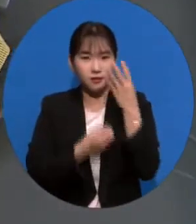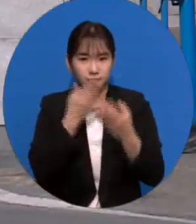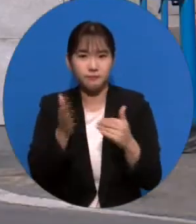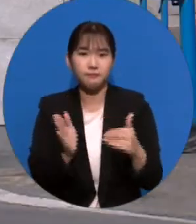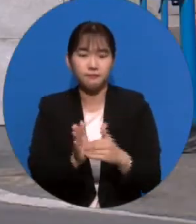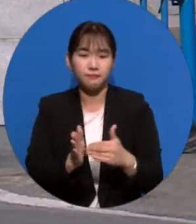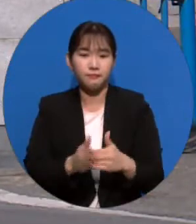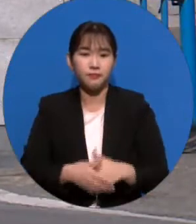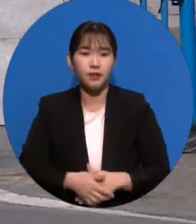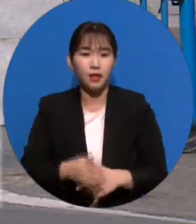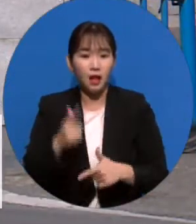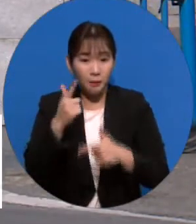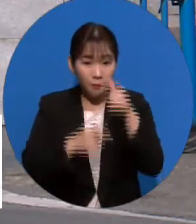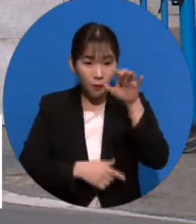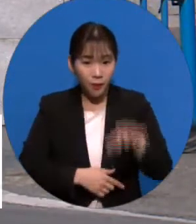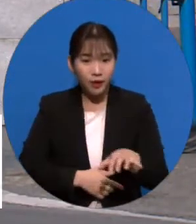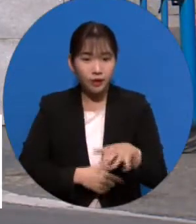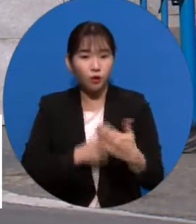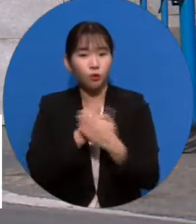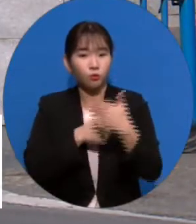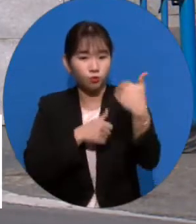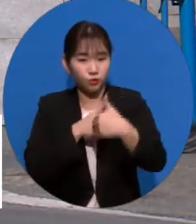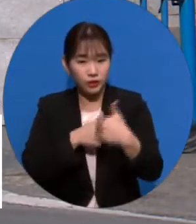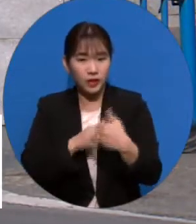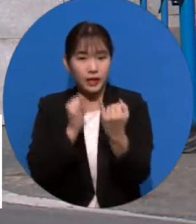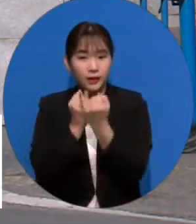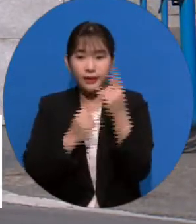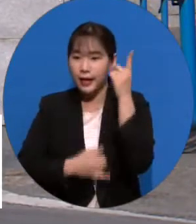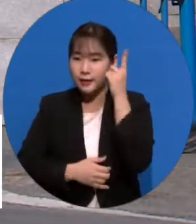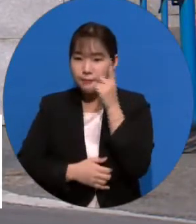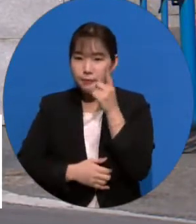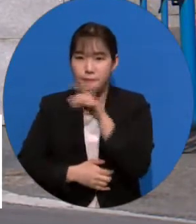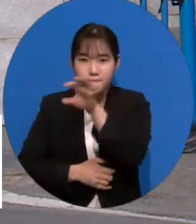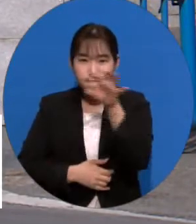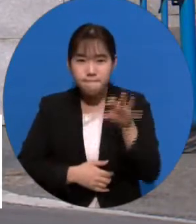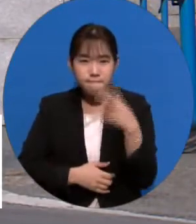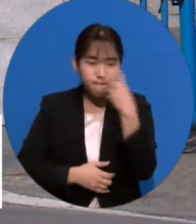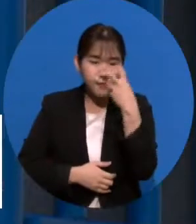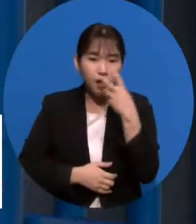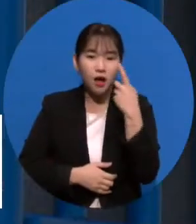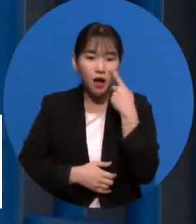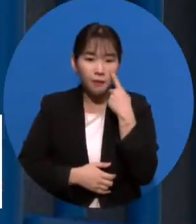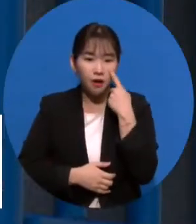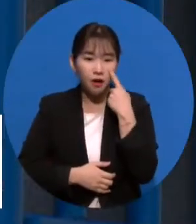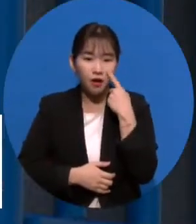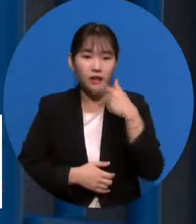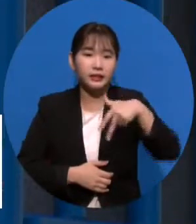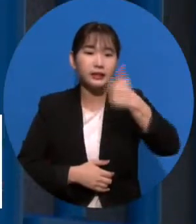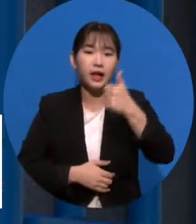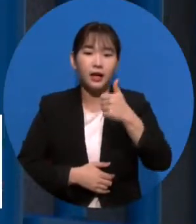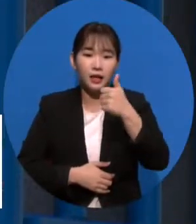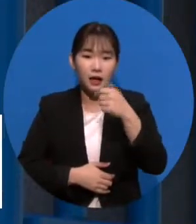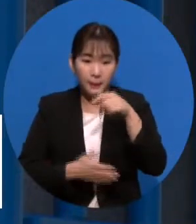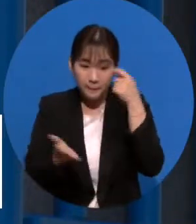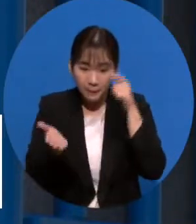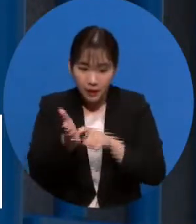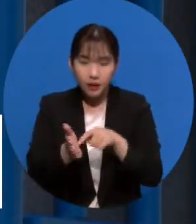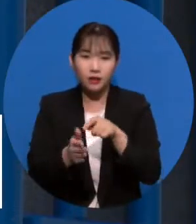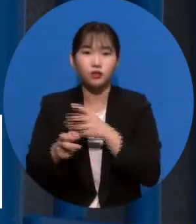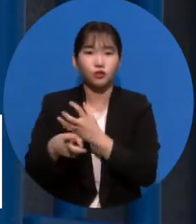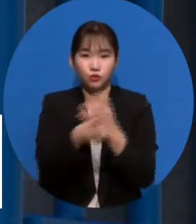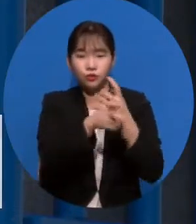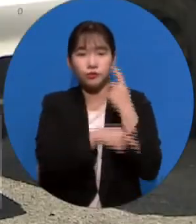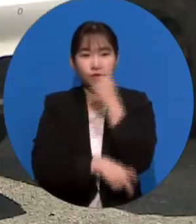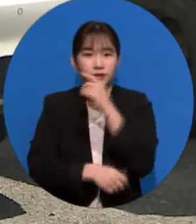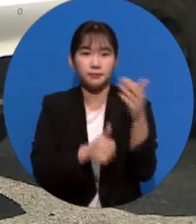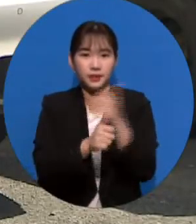진술했습니다. 목포서 이제 공조 요청을 받아서 여자 핸드폰 그 위치 추적기 해가지고 그 주변에 떨어지니까 이제 그쪽 출동해서 이제 확인이 된 거죠.